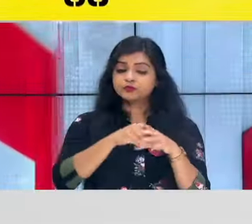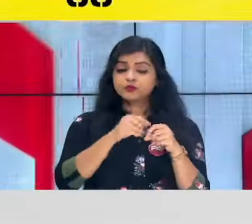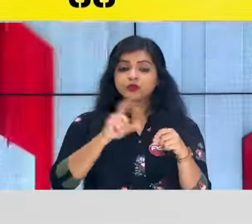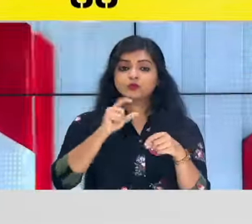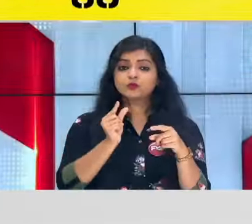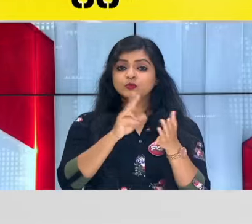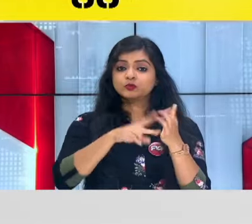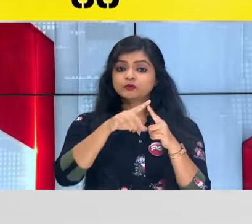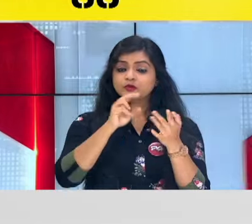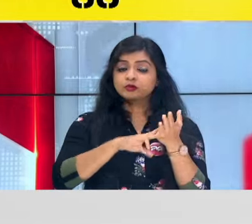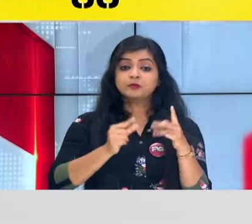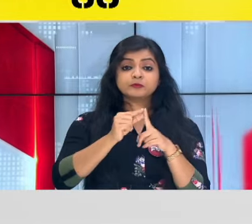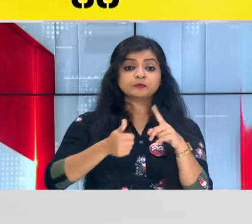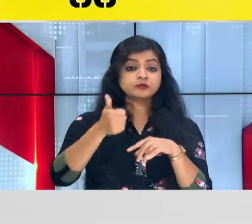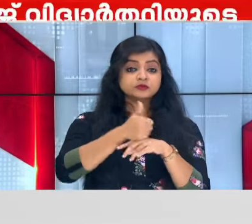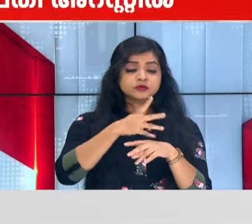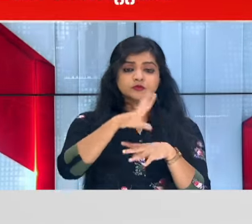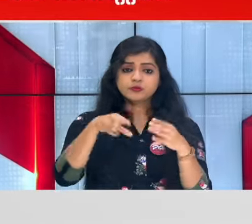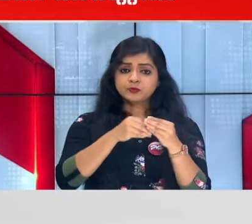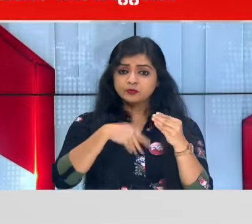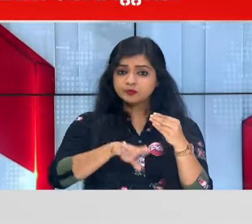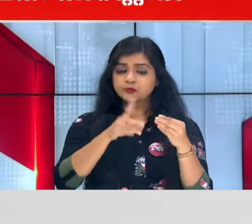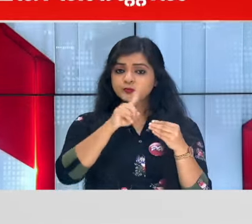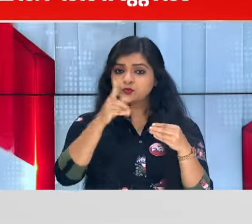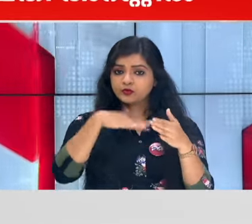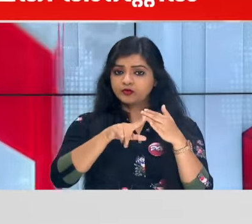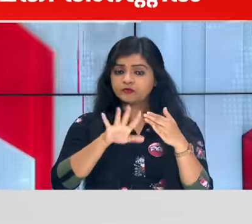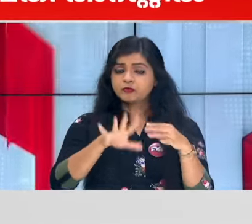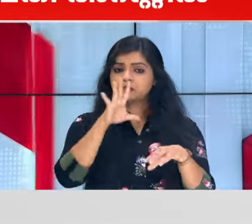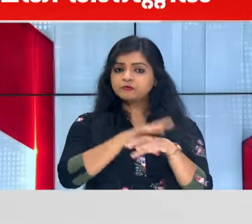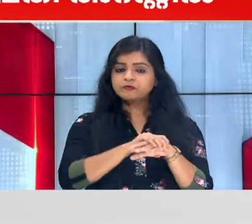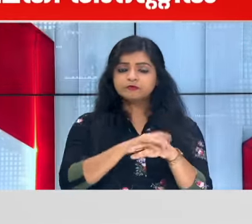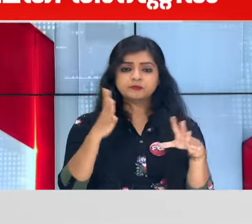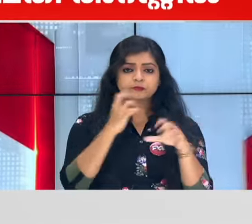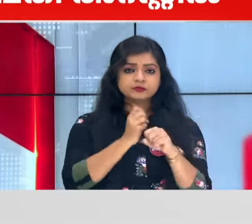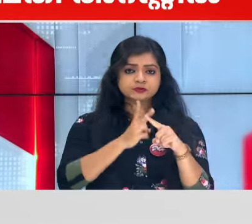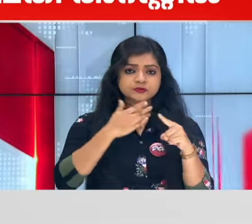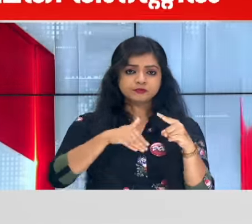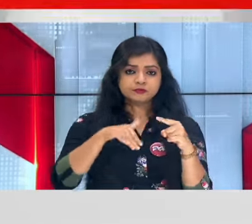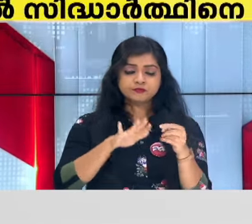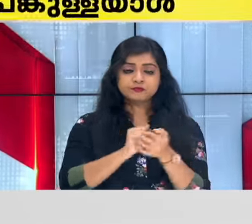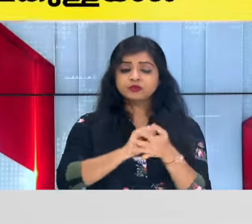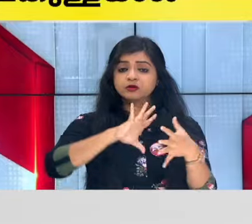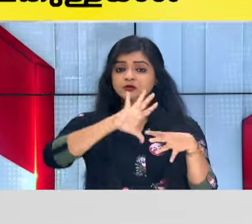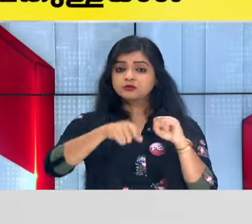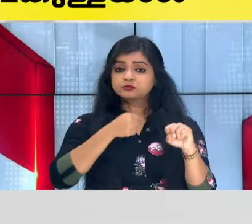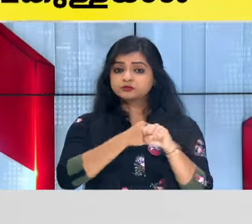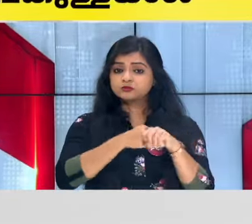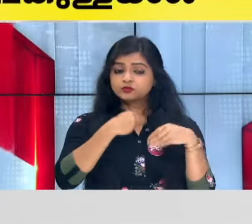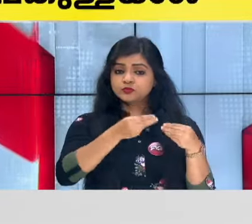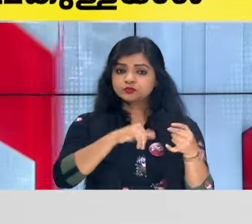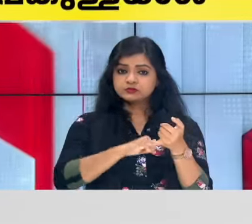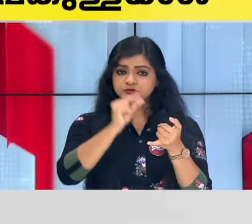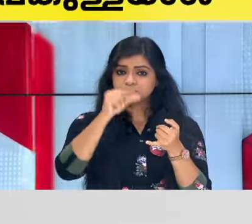ഈ പ്രതിപട്ടികയിലുണ്ട്. അവരെയൊന്നും ഇതുവരെയും പിടികൂടാൻ സാധിച്ചിട്ടില്ല എന്നതാണ് പ്രധാനപ്പെട്ട കാര്യം. മറ്റൊരു കാര്യം, ക്രൂരമായ മർദ്ദനം സിദ്ധാർത്ഥിനെ ഏറ്റിരിക്കുന്നു